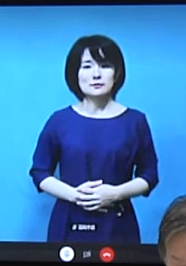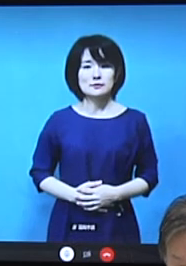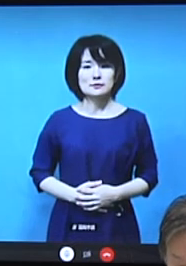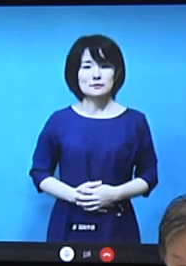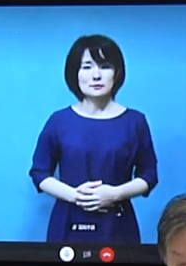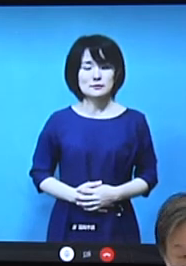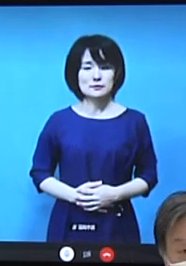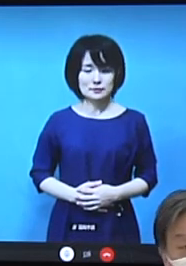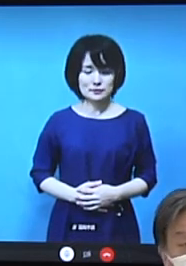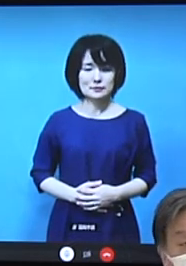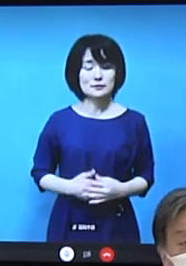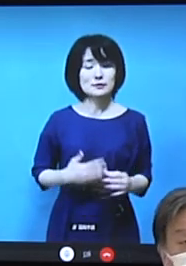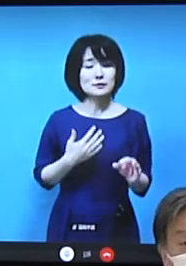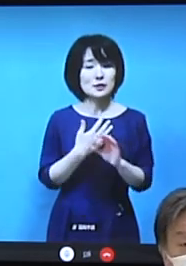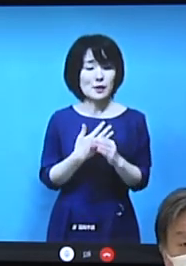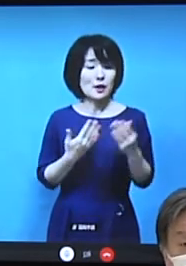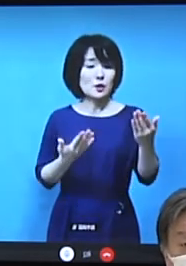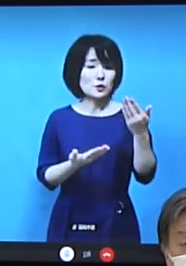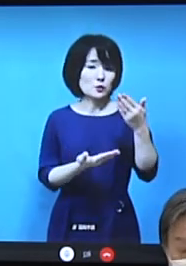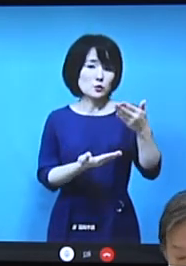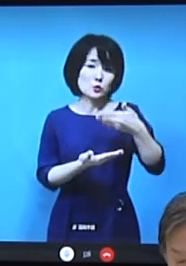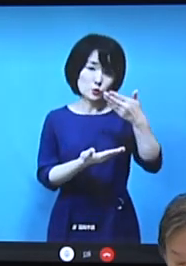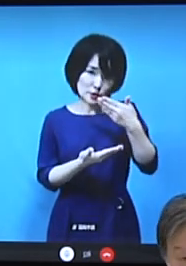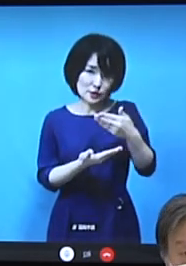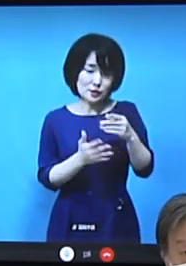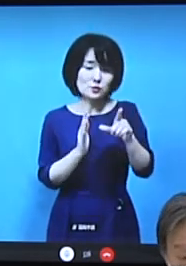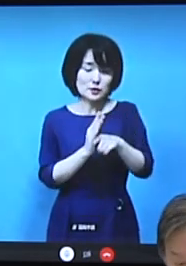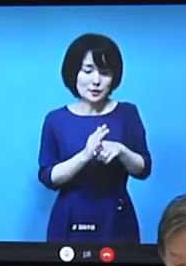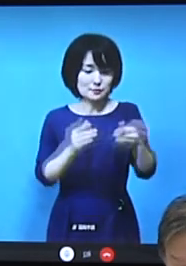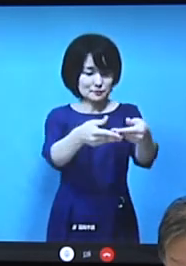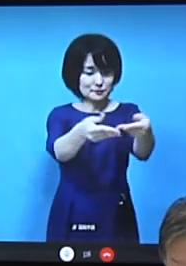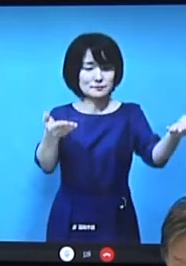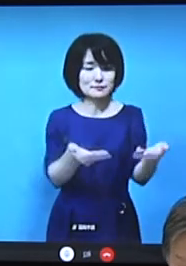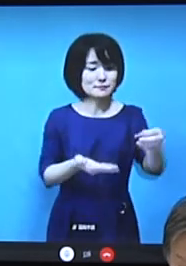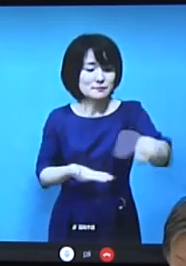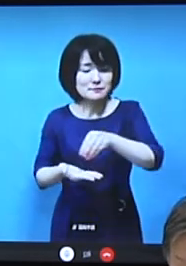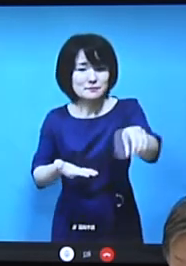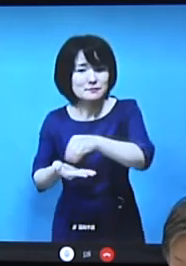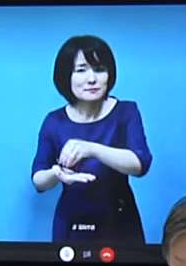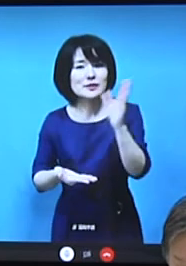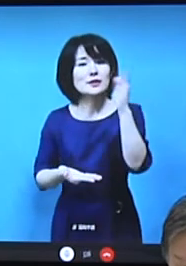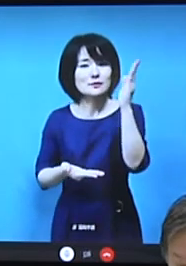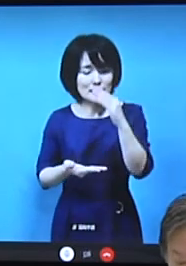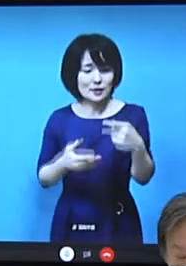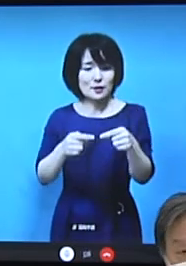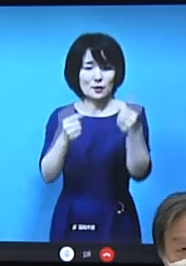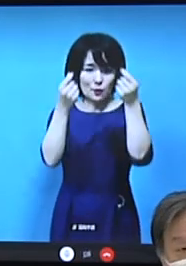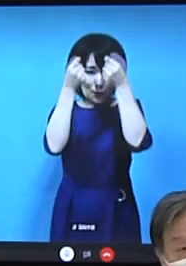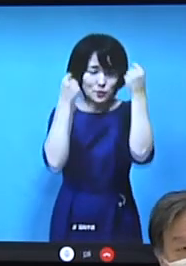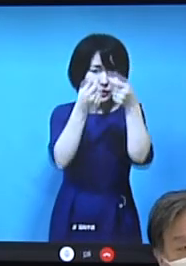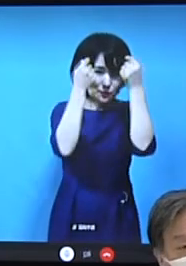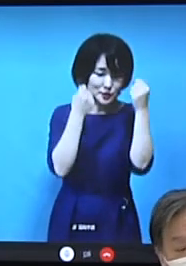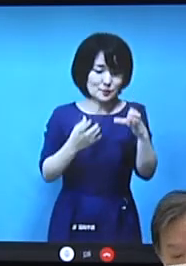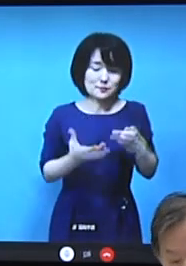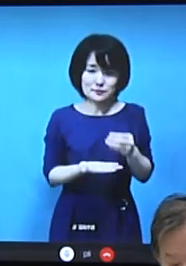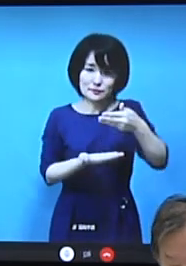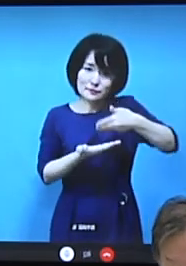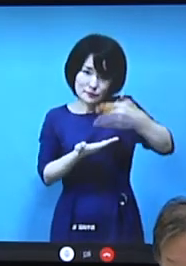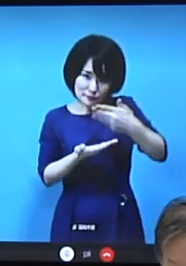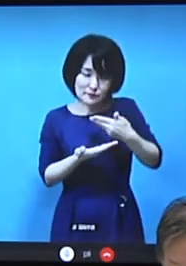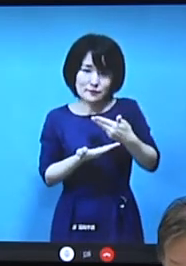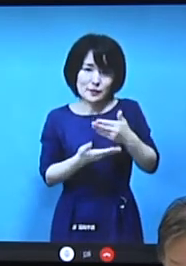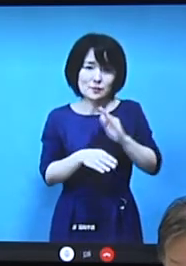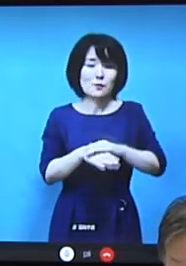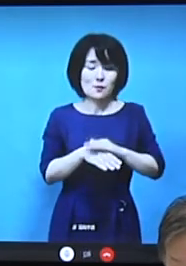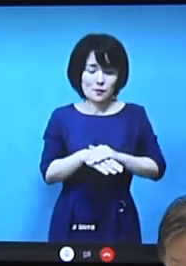食事でもですね、例えば大皿は避けて料理はここに取っておくというようなこと、あるいは出かけるときにもですね、密を避けると